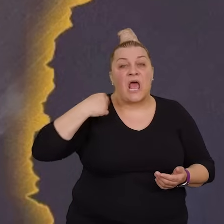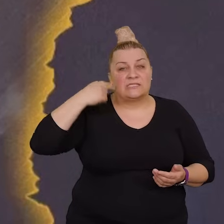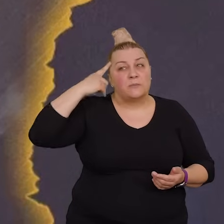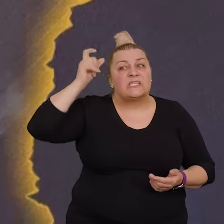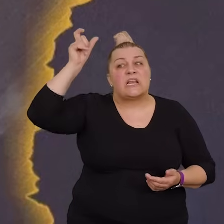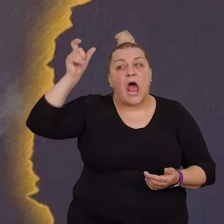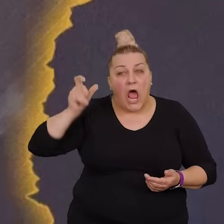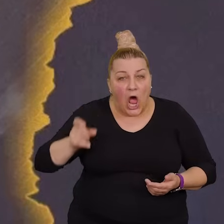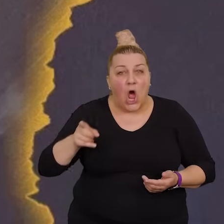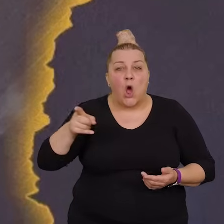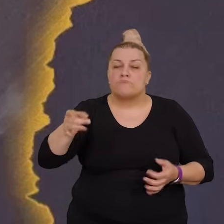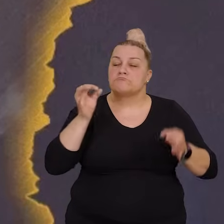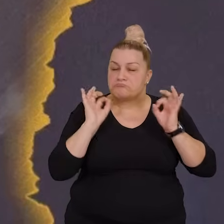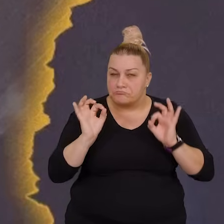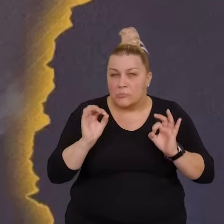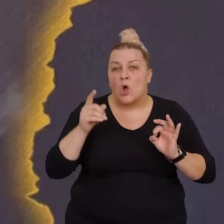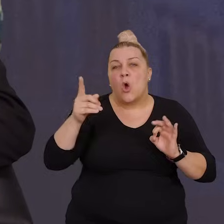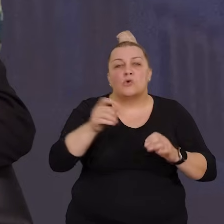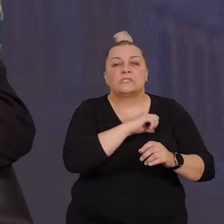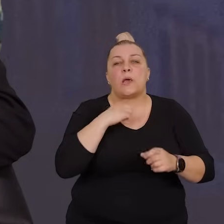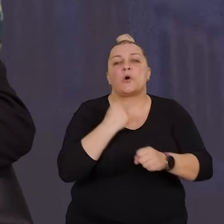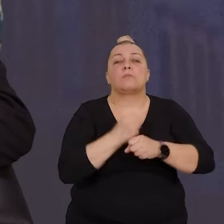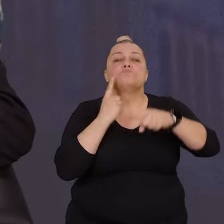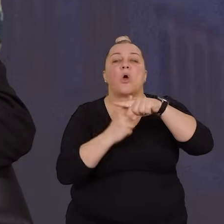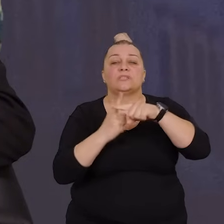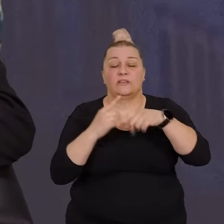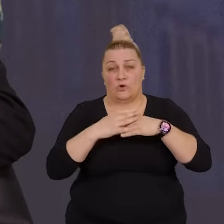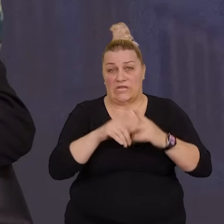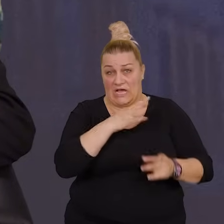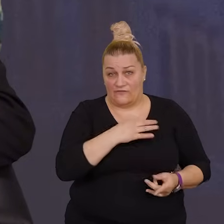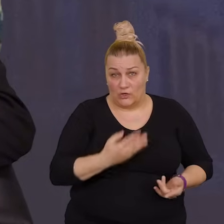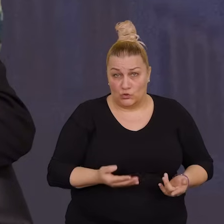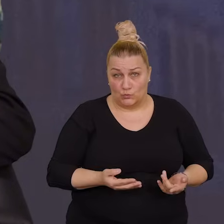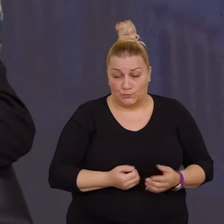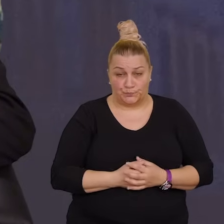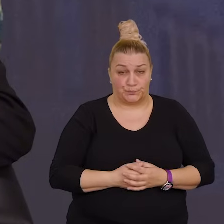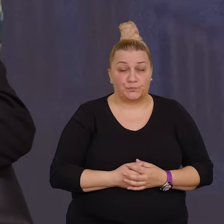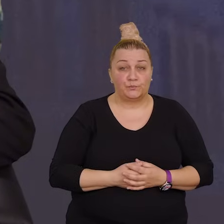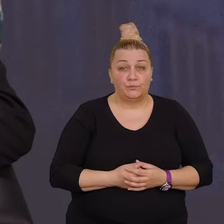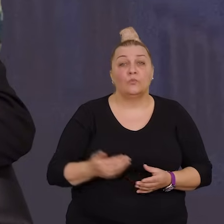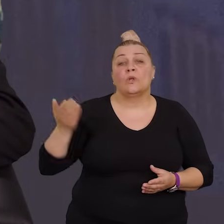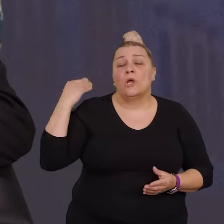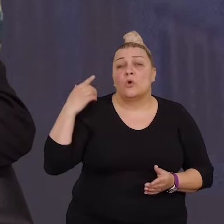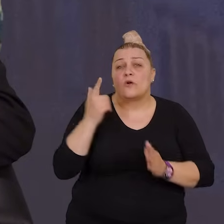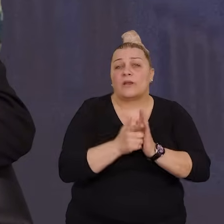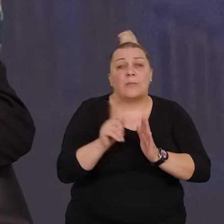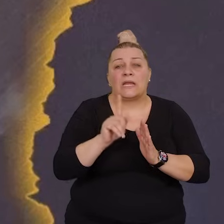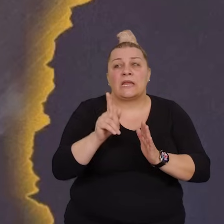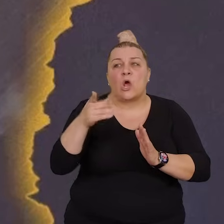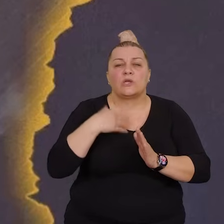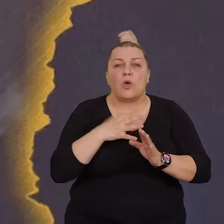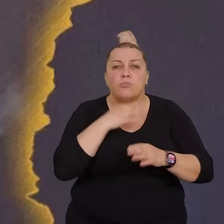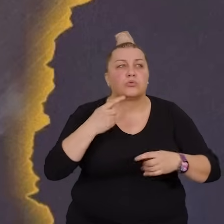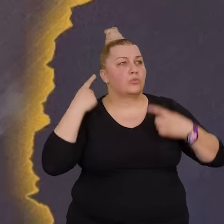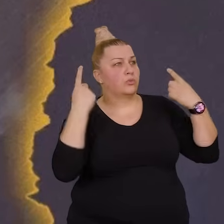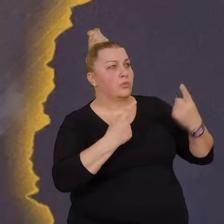neće napraviti ništa što nije plus za Hrvatsku. U tom trenutku on nikako nije bio prva opcija u smislu nekog PR-a